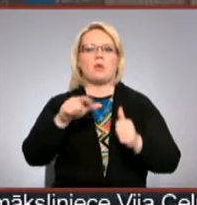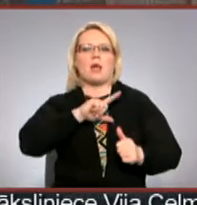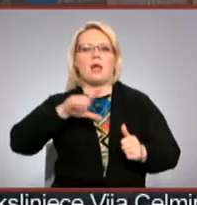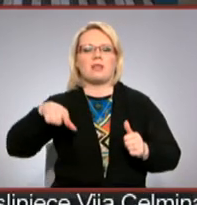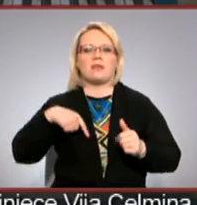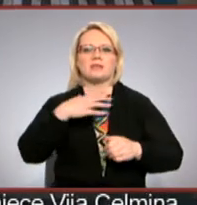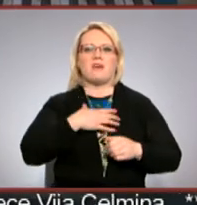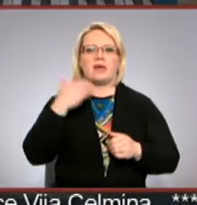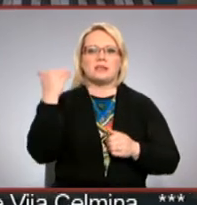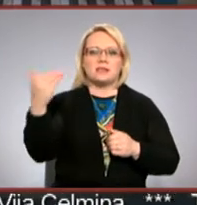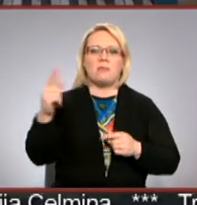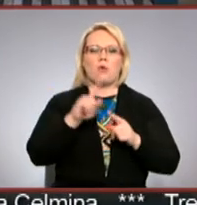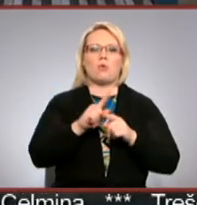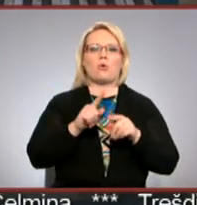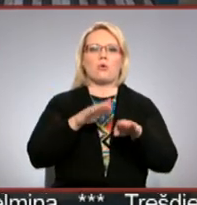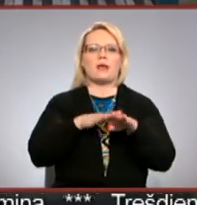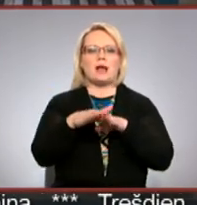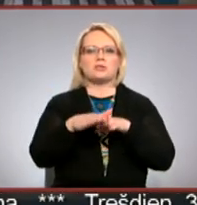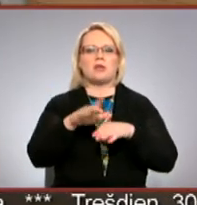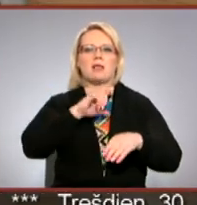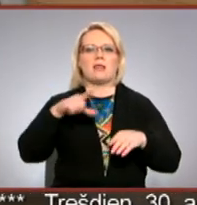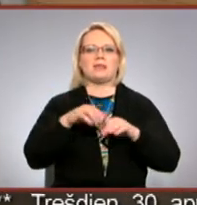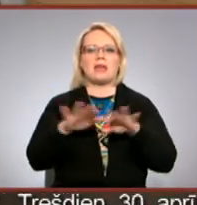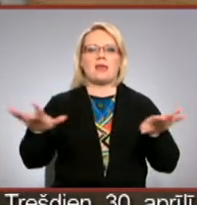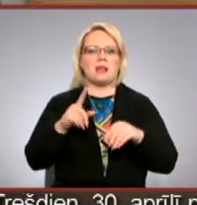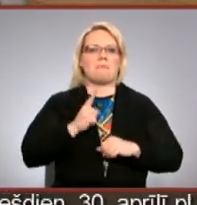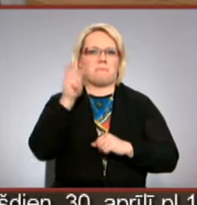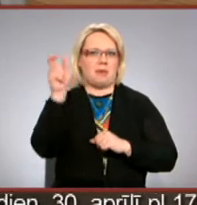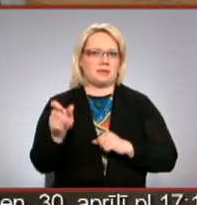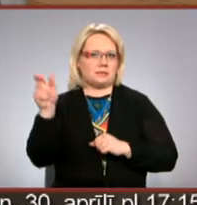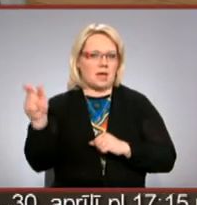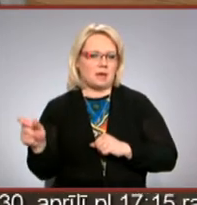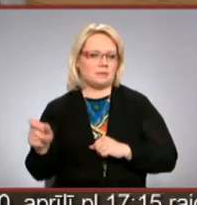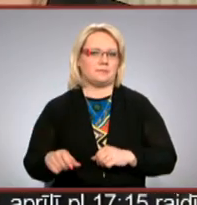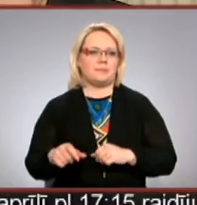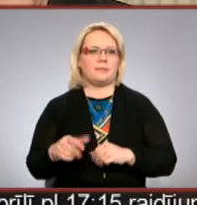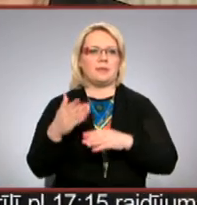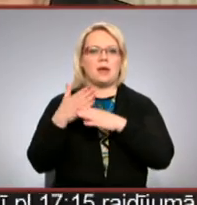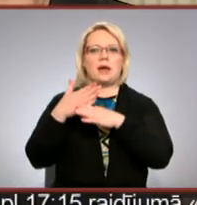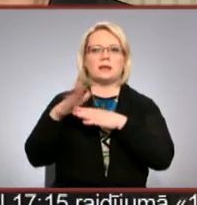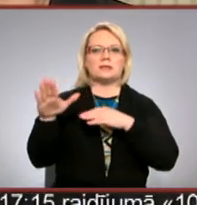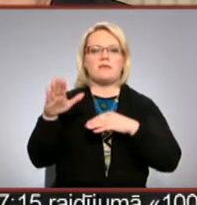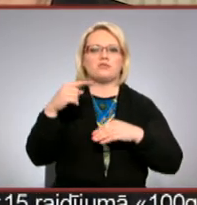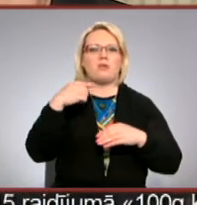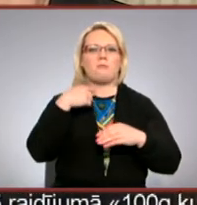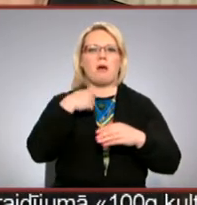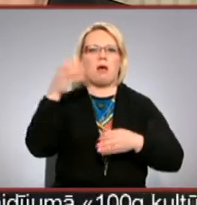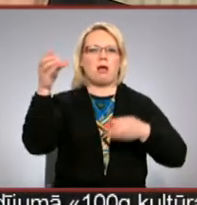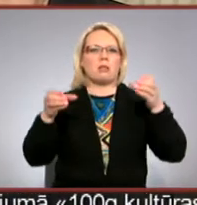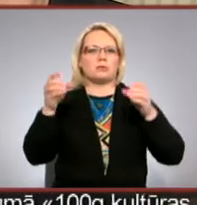būvi realizējuši Latvijas ērģeļmeisteri Ugāles ērģeļbūves darbnīcā. Atsevišķo balsu skanējums